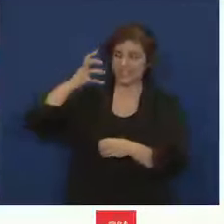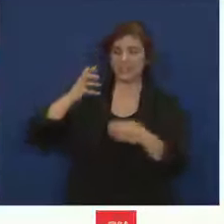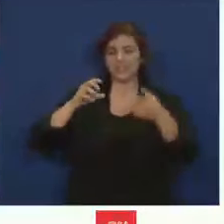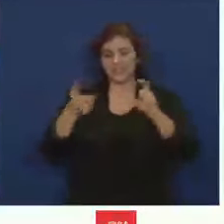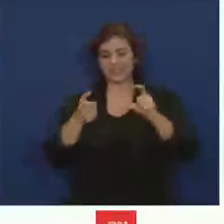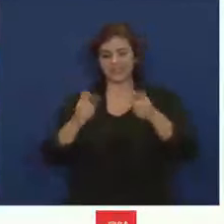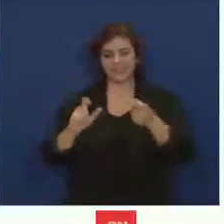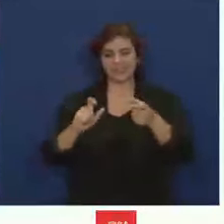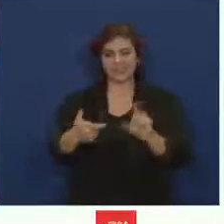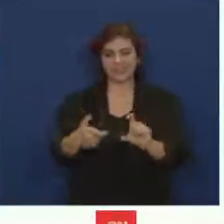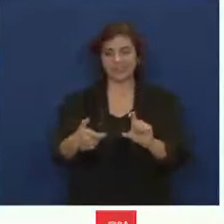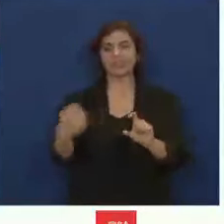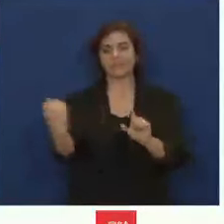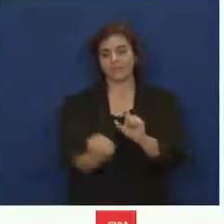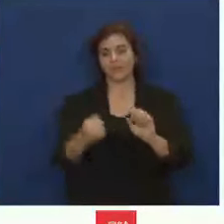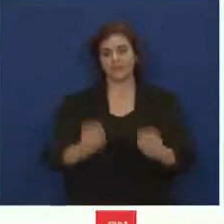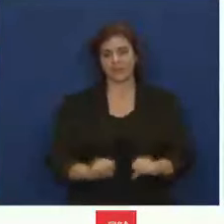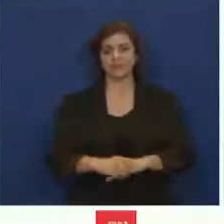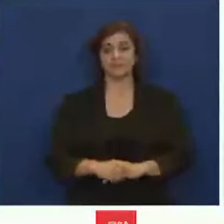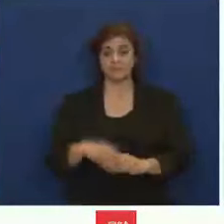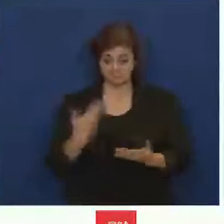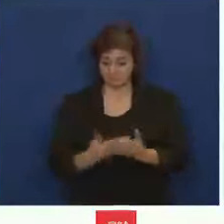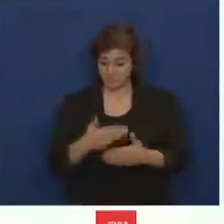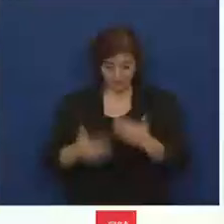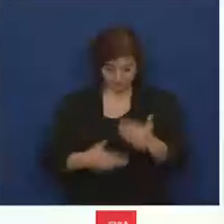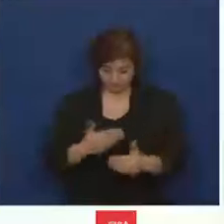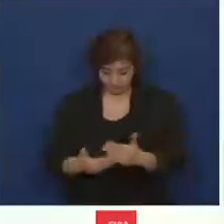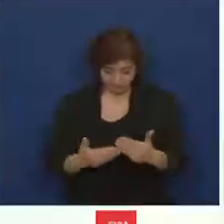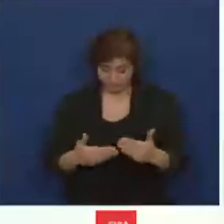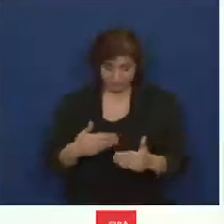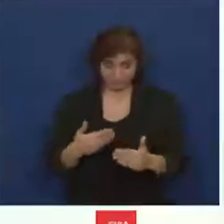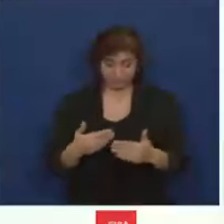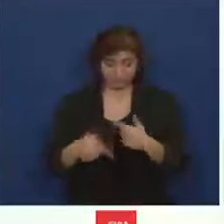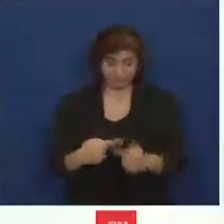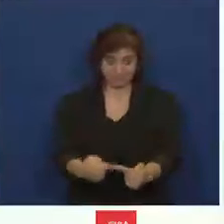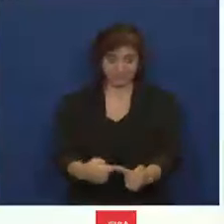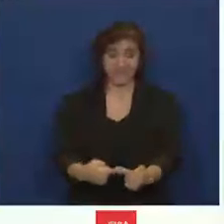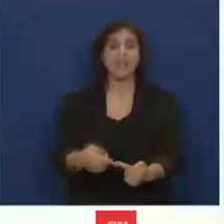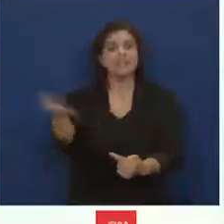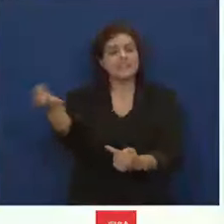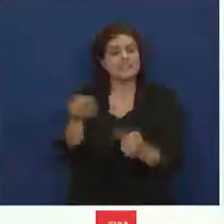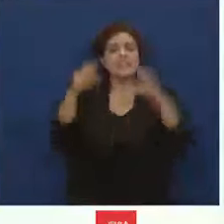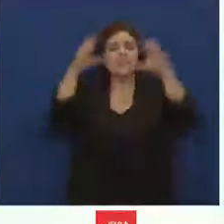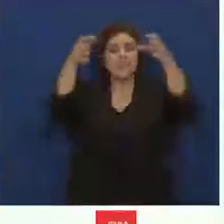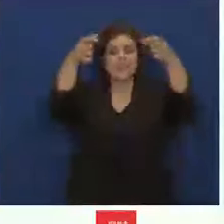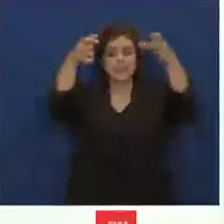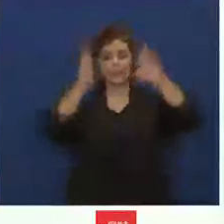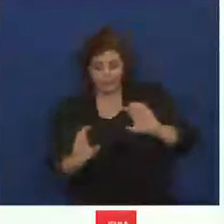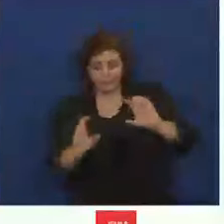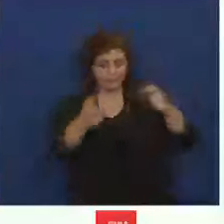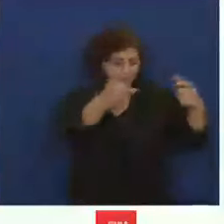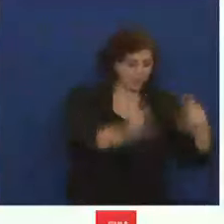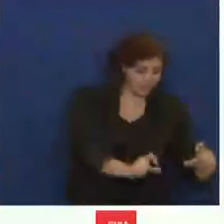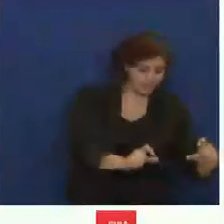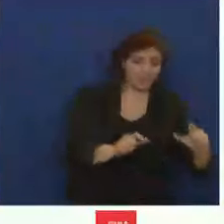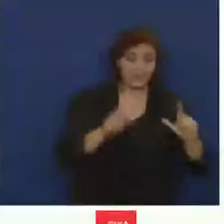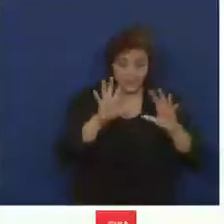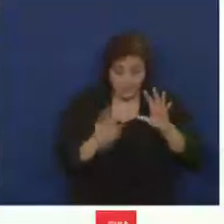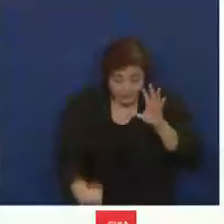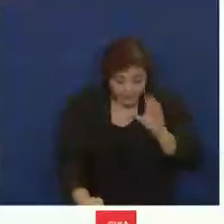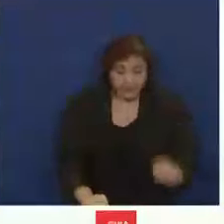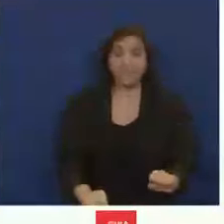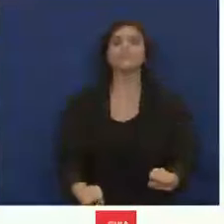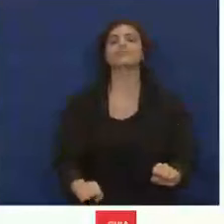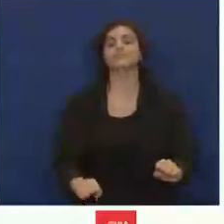à évoluer. Vous avez d'ailleurs vous-même déclaré, je cite, que les briques ont commencé à tomber. Au vu de